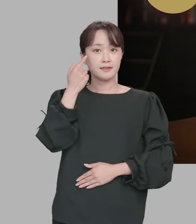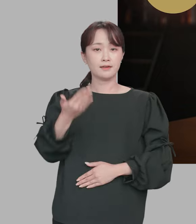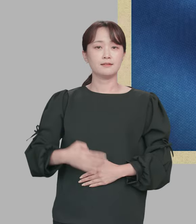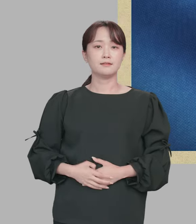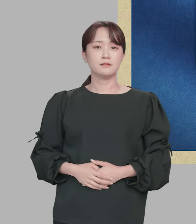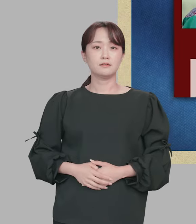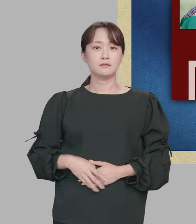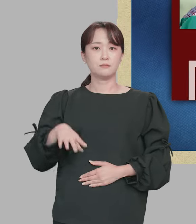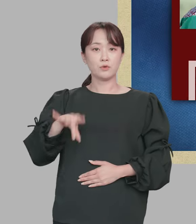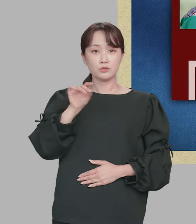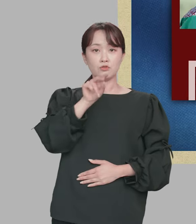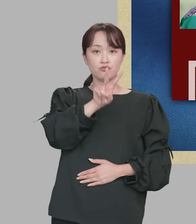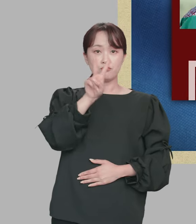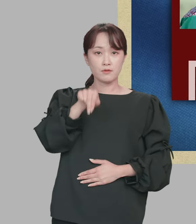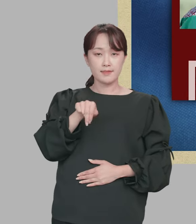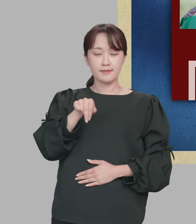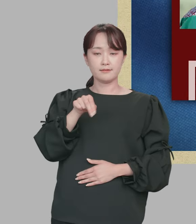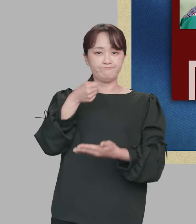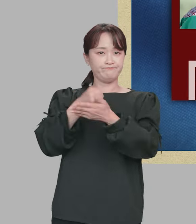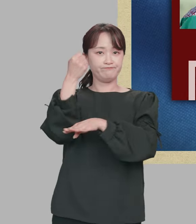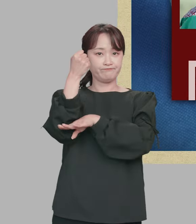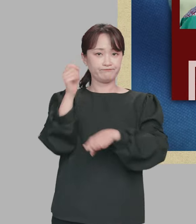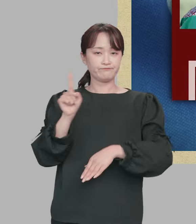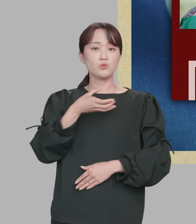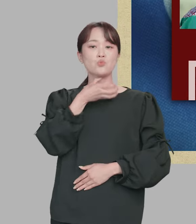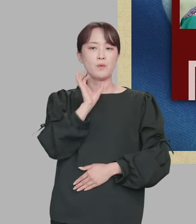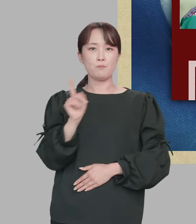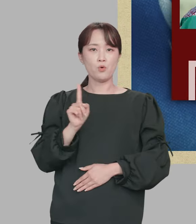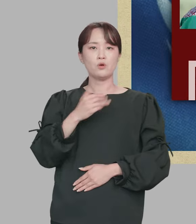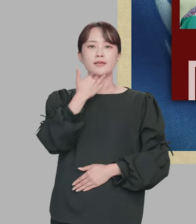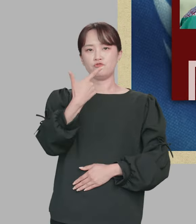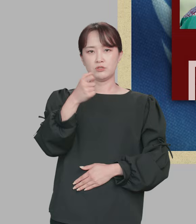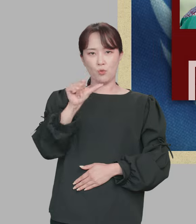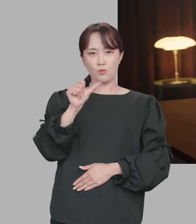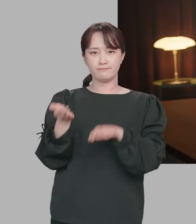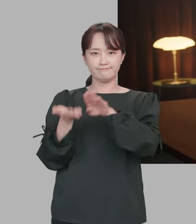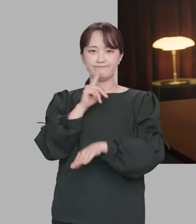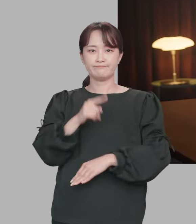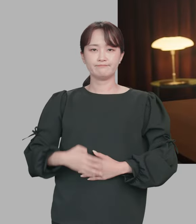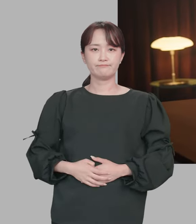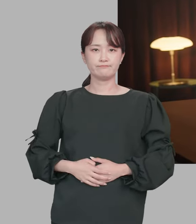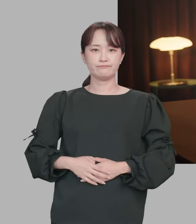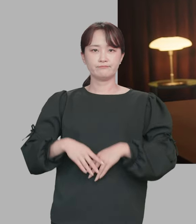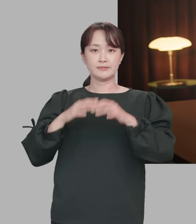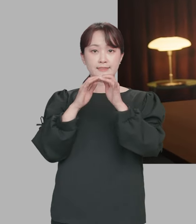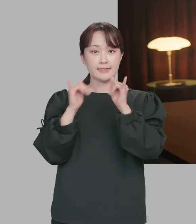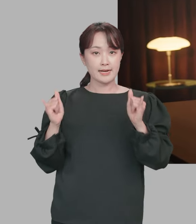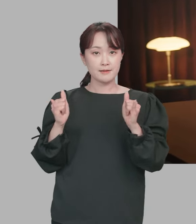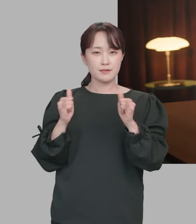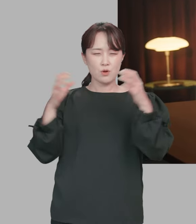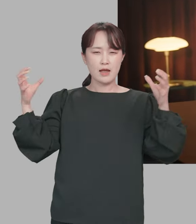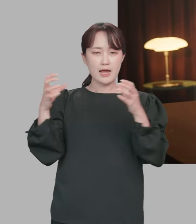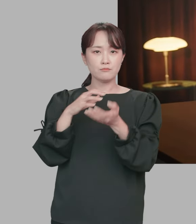아시나요? 우선 유엔에서 정한 기준에 따르면 노인이란 65세 이상을 말하고 총 인구 중